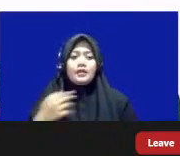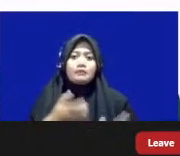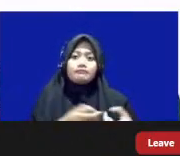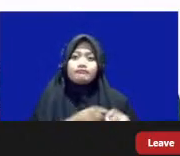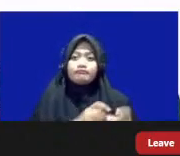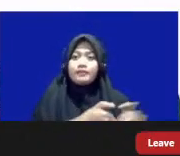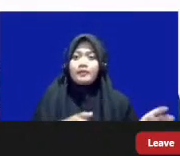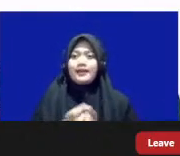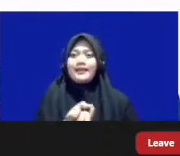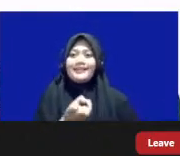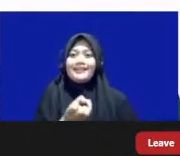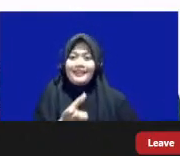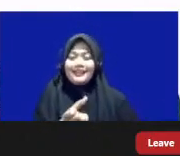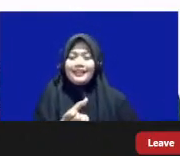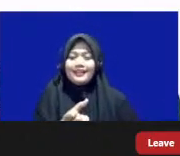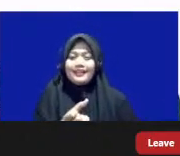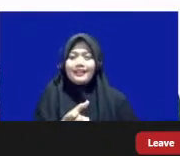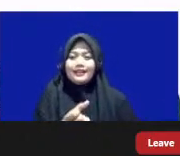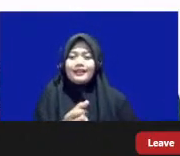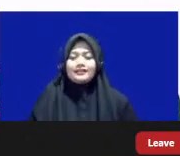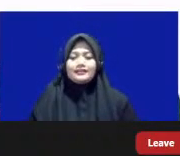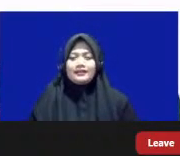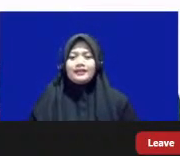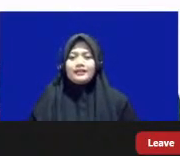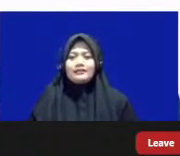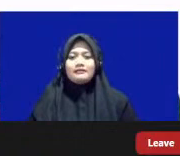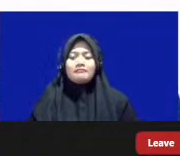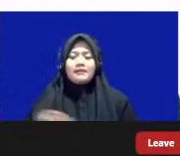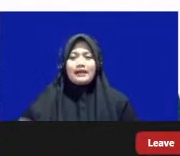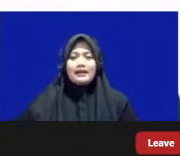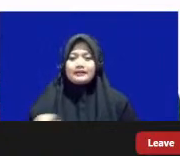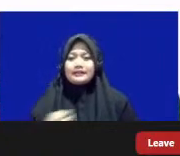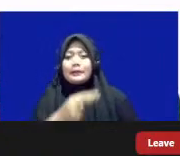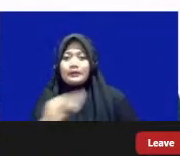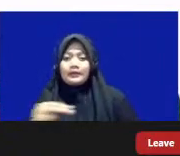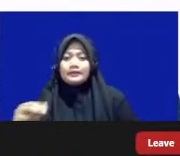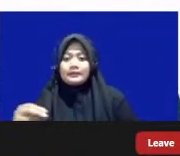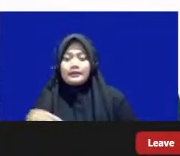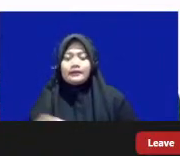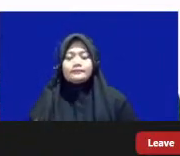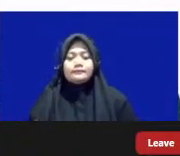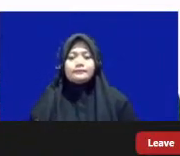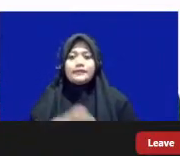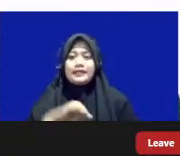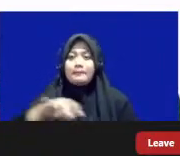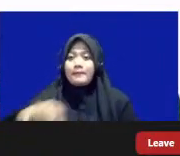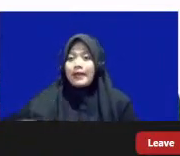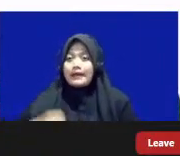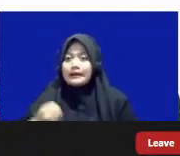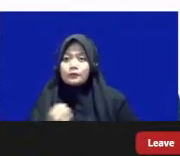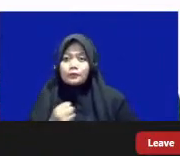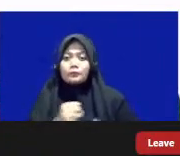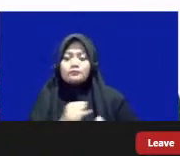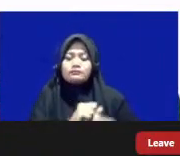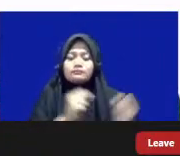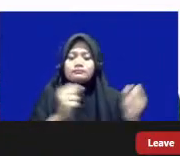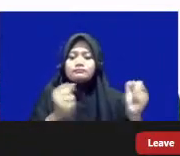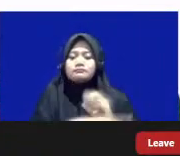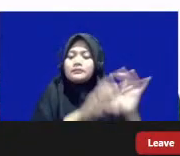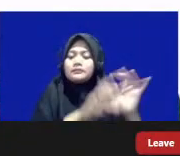sedikit dari Bangladesh dan Indonesia, di mana Bangladesh itu jenis bencananya lebih banyak kepada